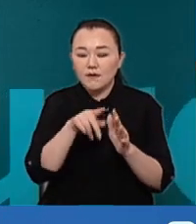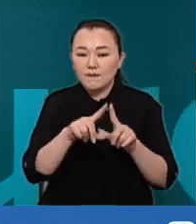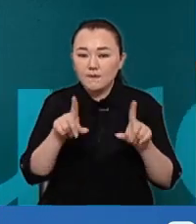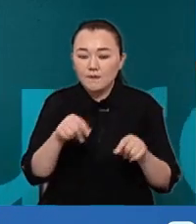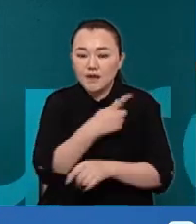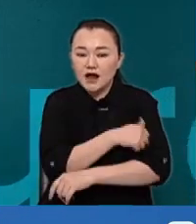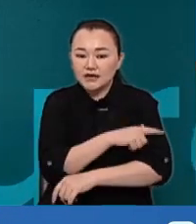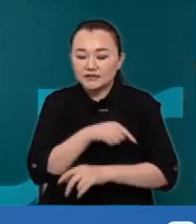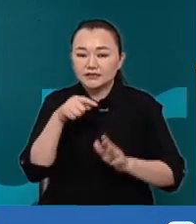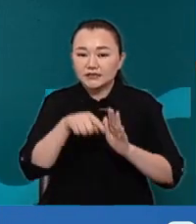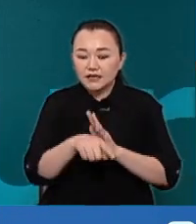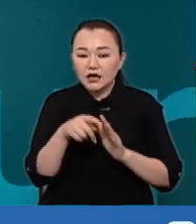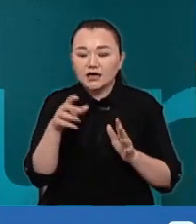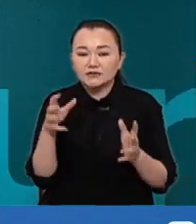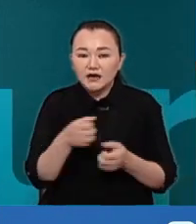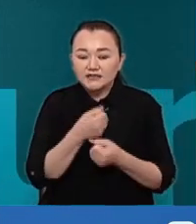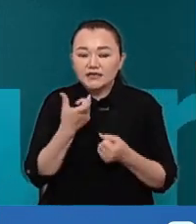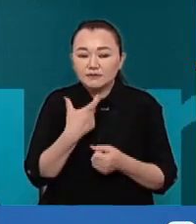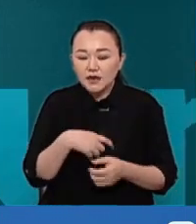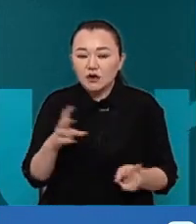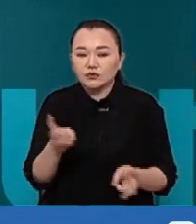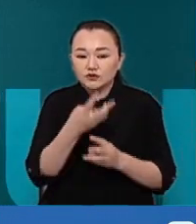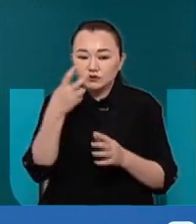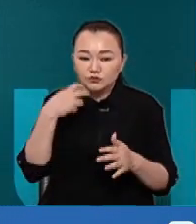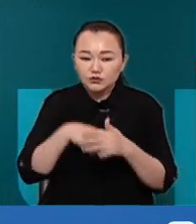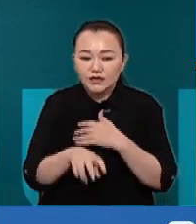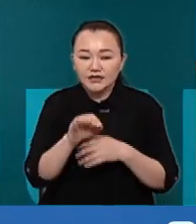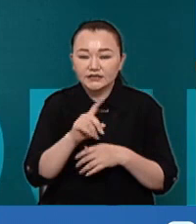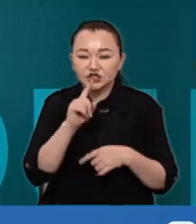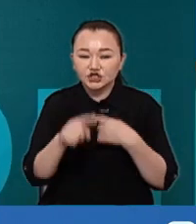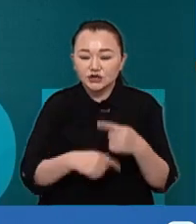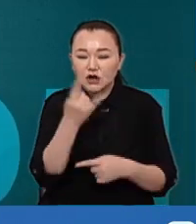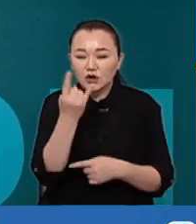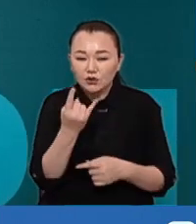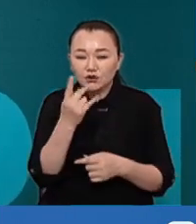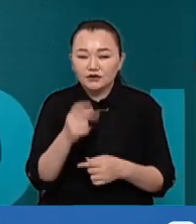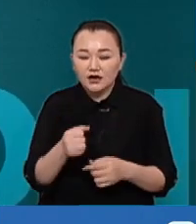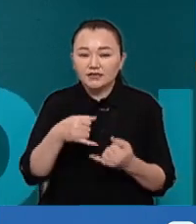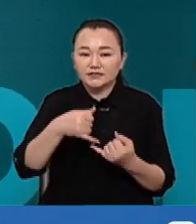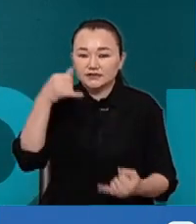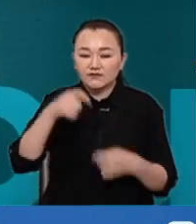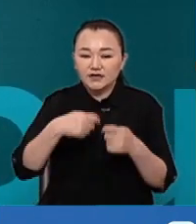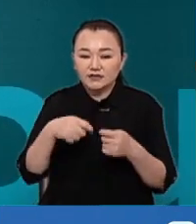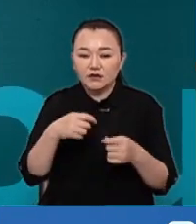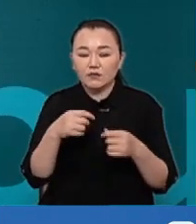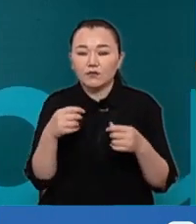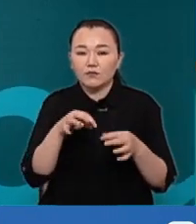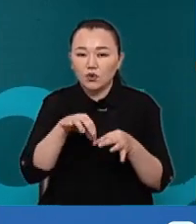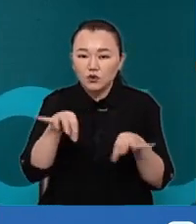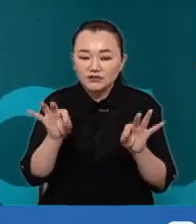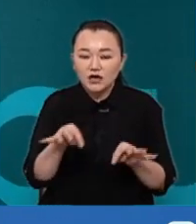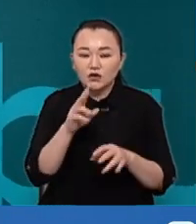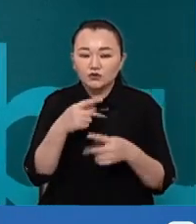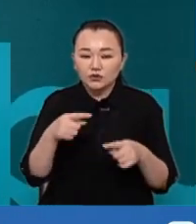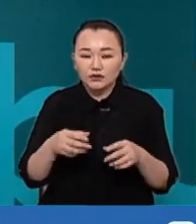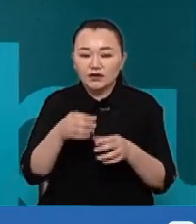А пациенты стационара спасались от огня и спускались из палат через окно на связанных простынях. Другие взбирались на